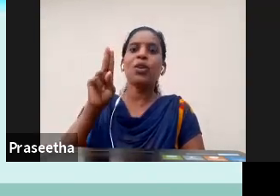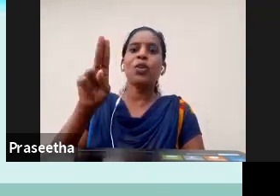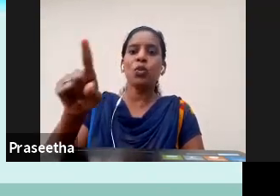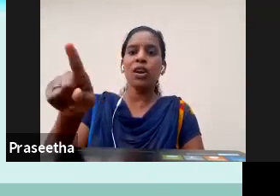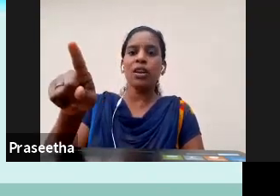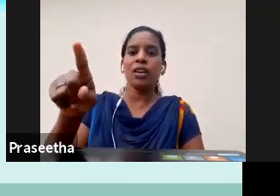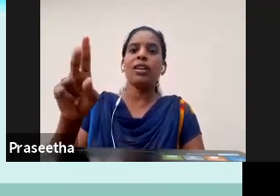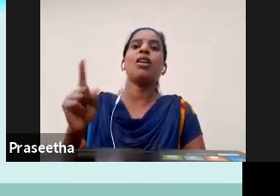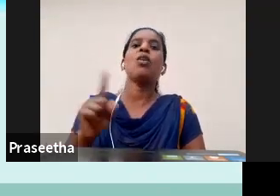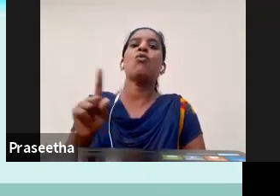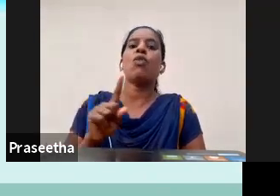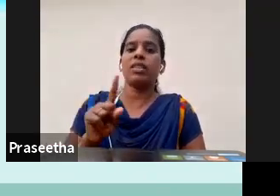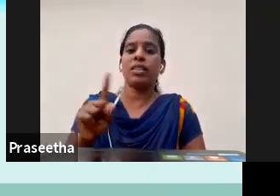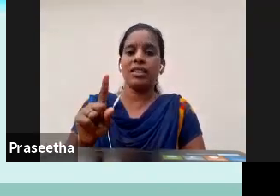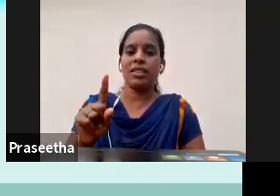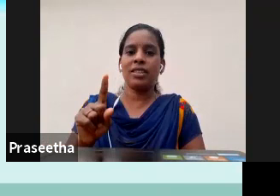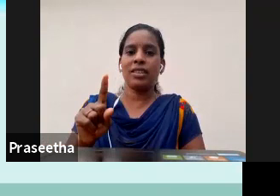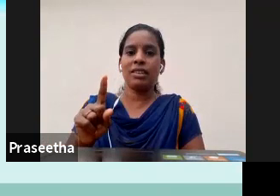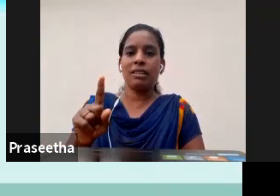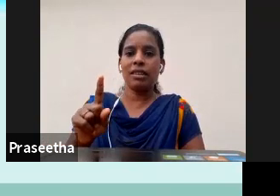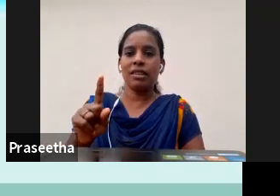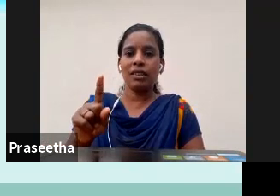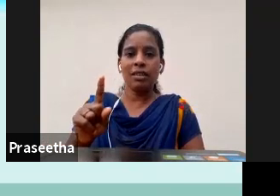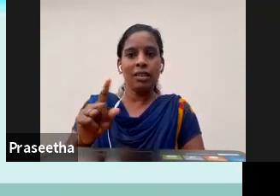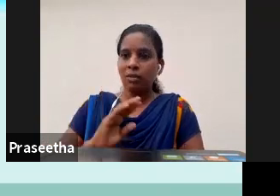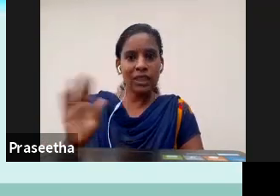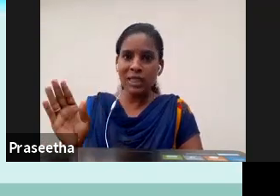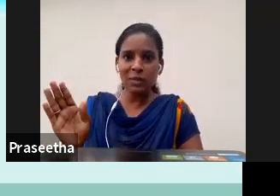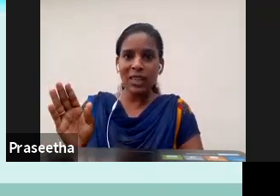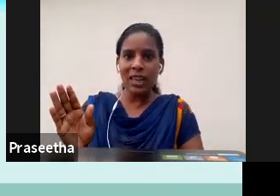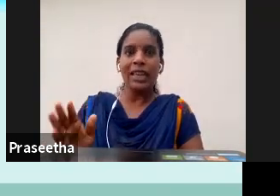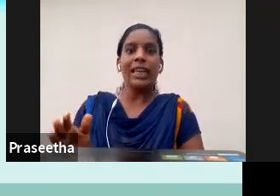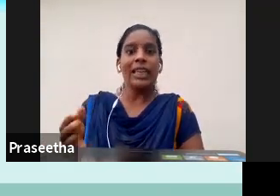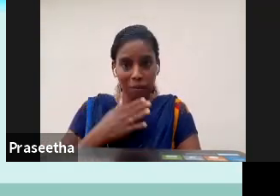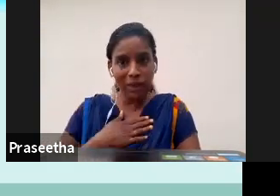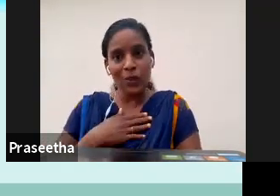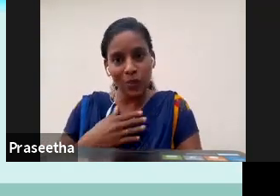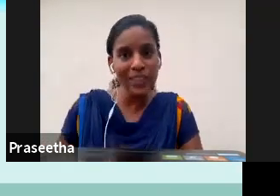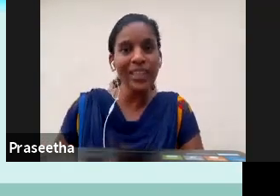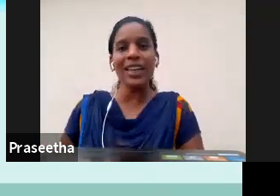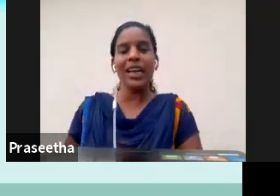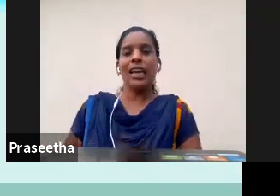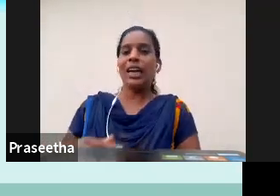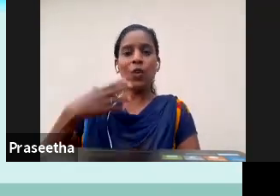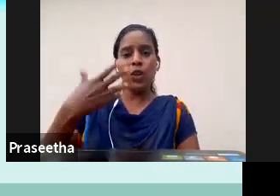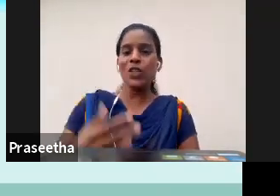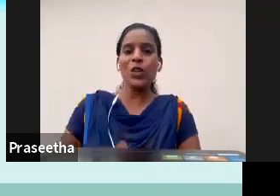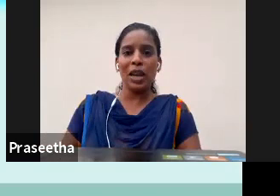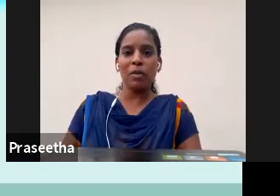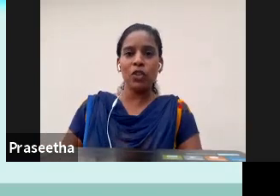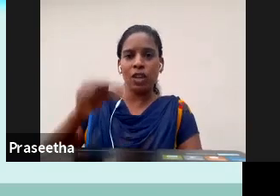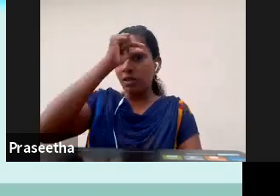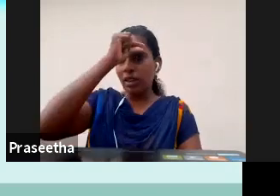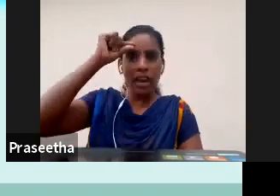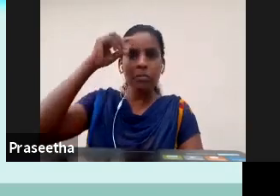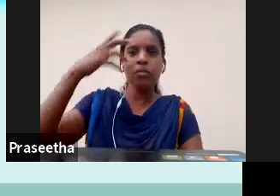name you what, വ്യത്യാസം വന്നില്ലേ? നീ നമ്മുടെ സ്വന്തം നാട്ടില് വാട്ട് ഈസ് യുവർ നെയിം